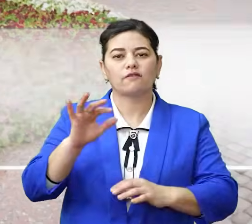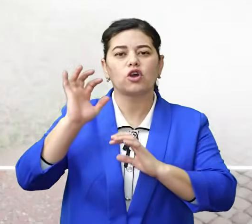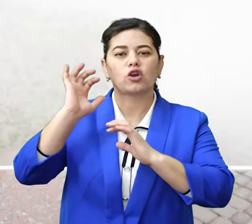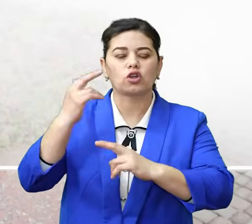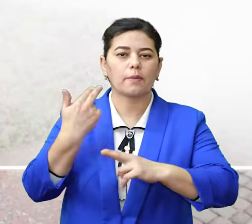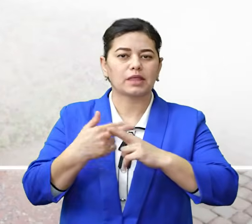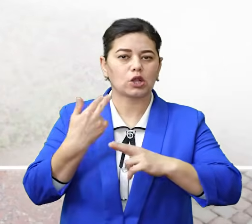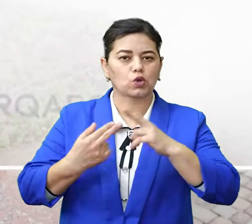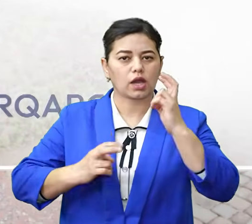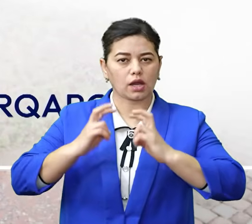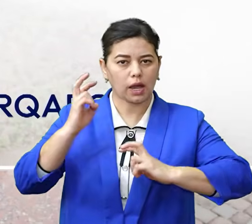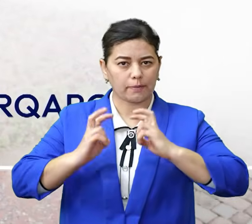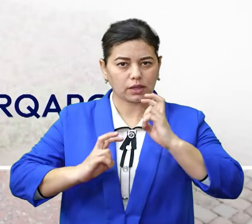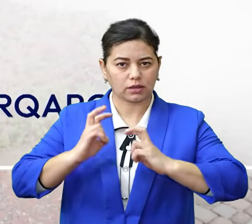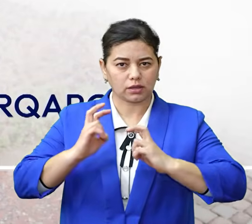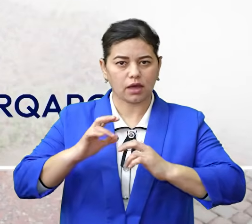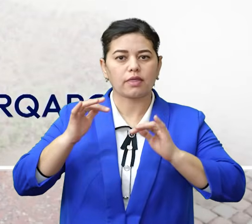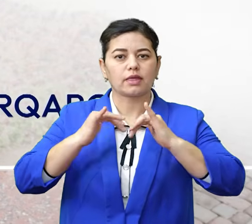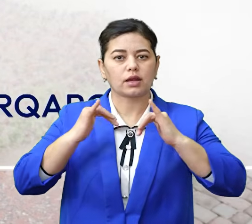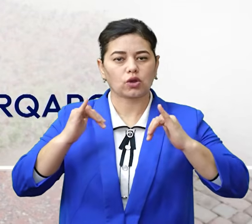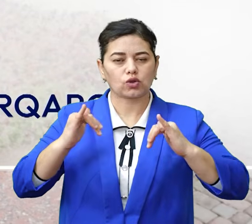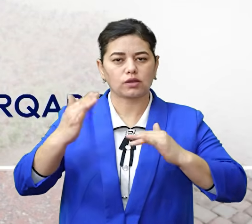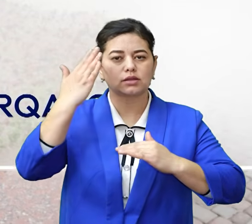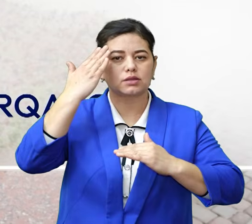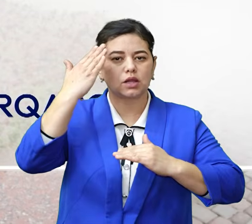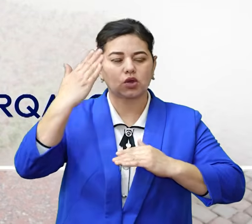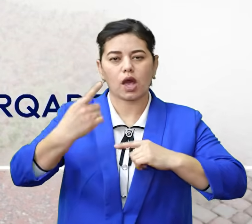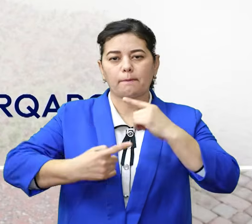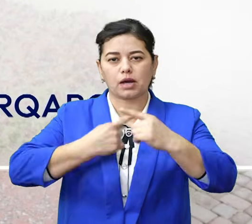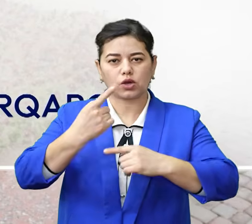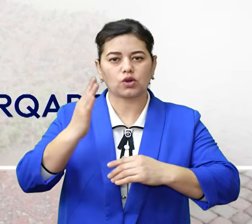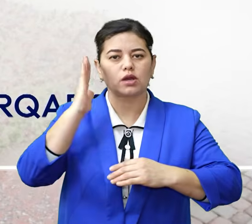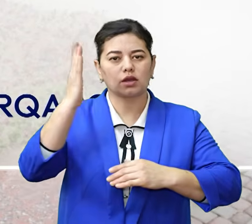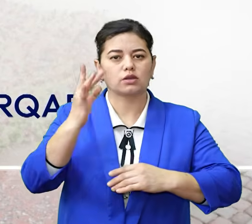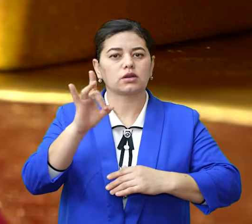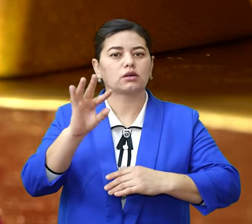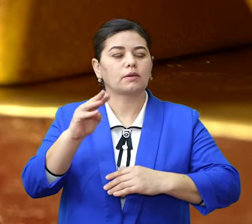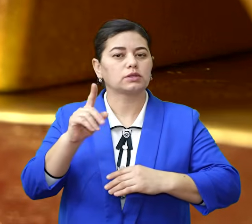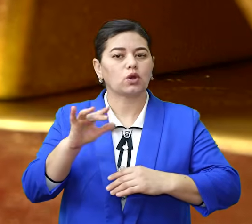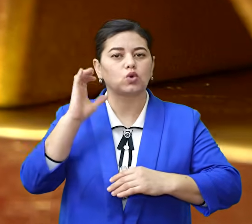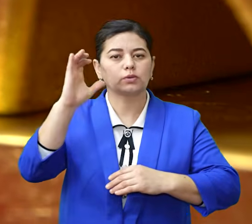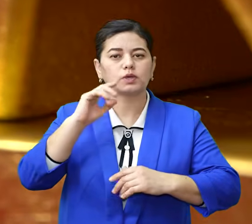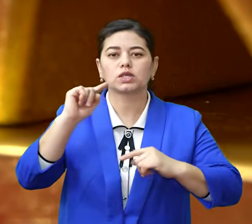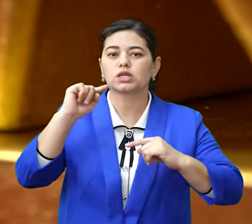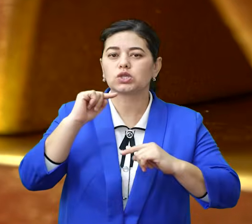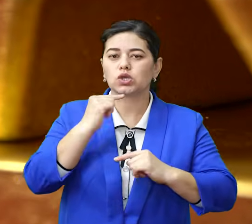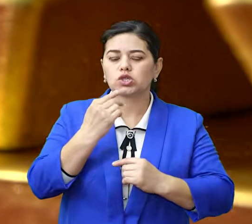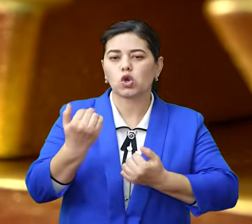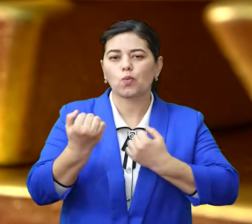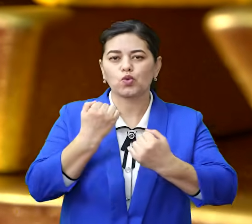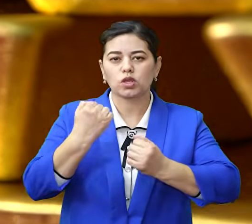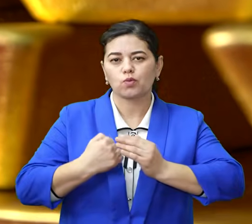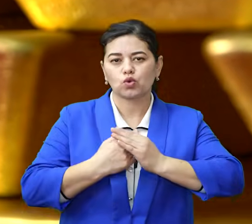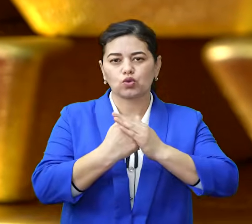Navoiy kon metallurgiya kombinati. Taraqqiyot, salohiyat va barqaror kelajak ramzi. O'zbekiston iqtisodiyotining